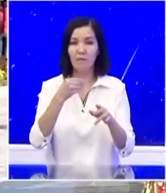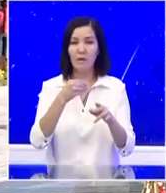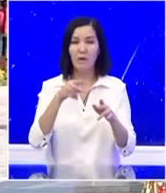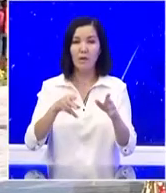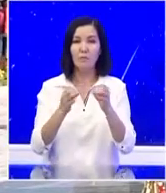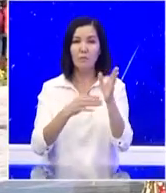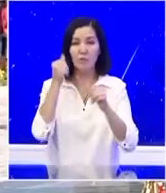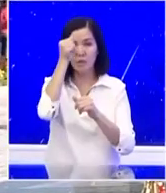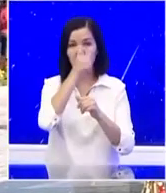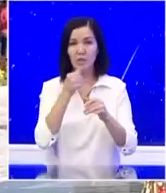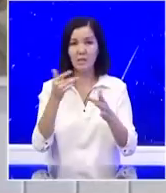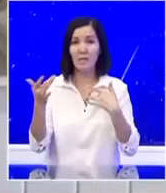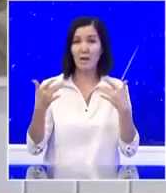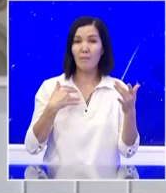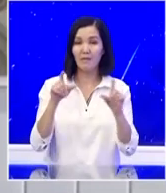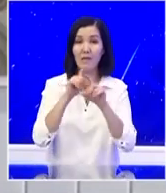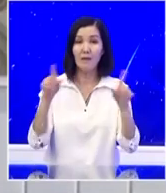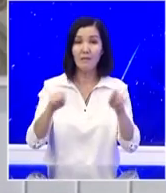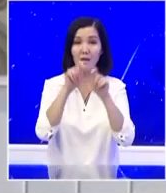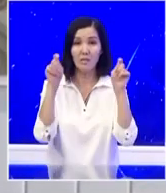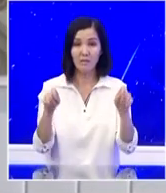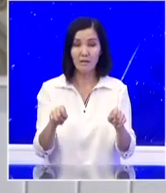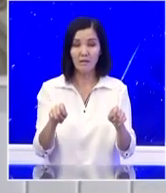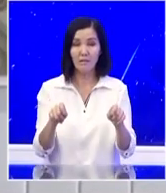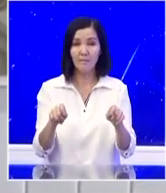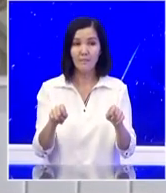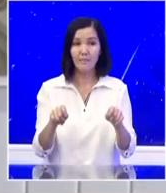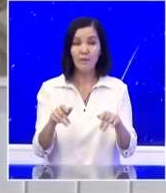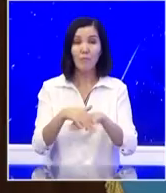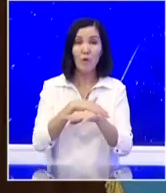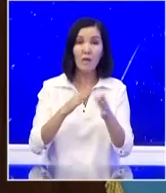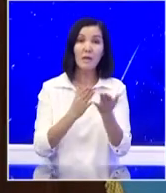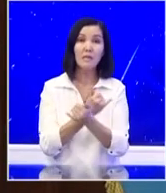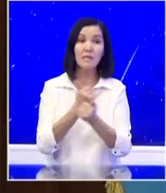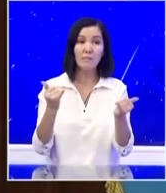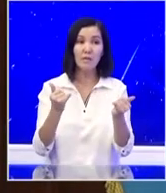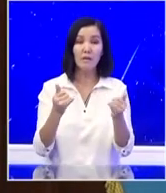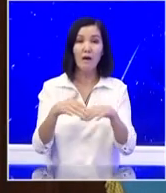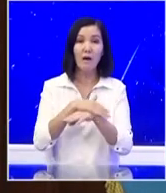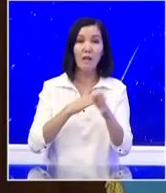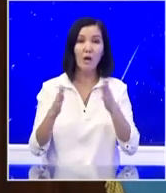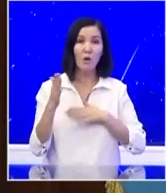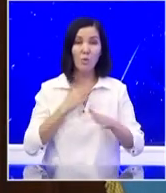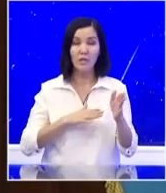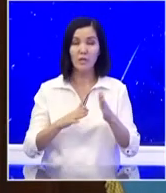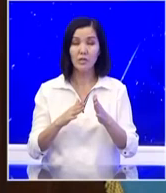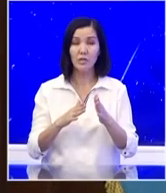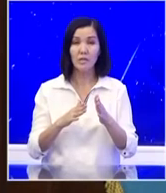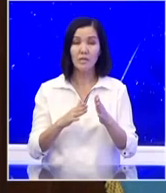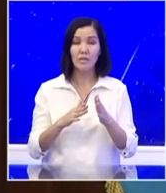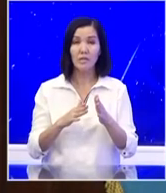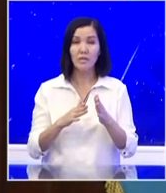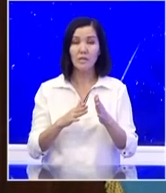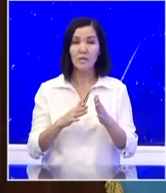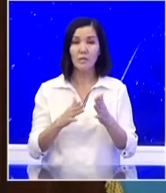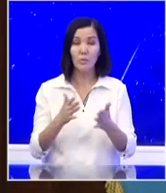18 жылы біздің мына драма театрымыз пайдалануға берілді. Бұл да халыққа үлкен қуаныш, үлкен қызмет